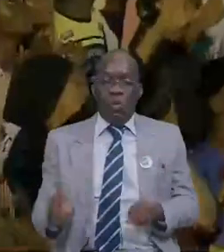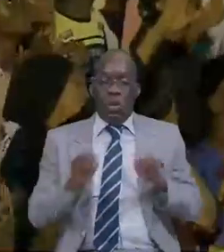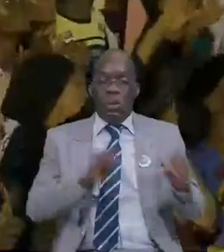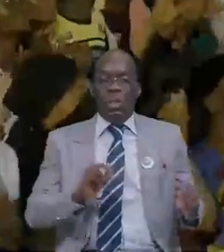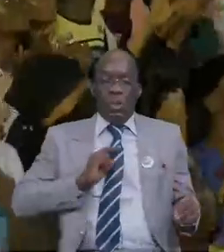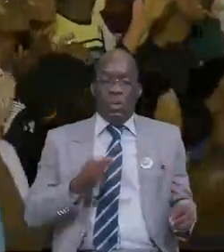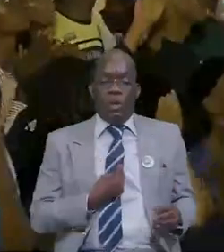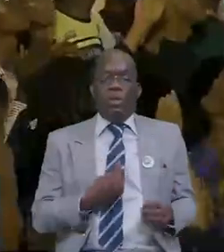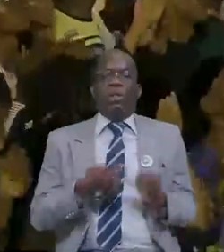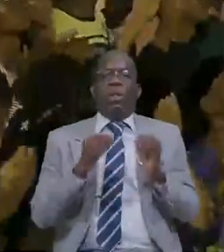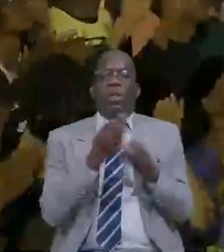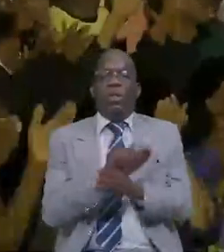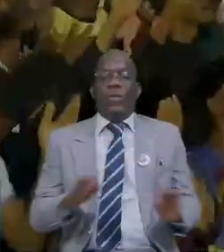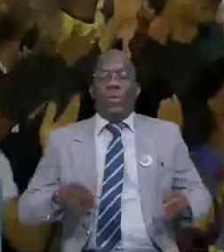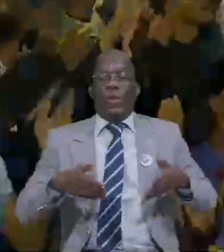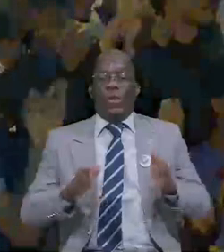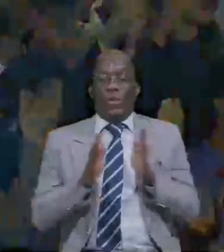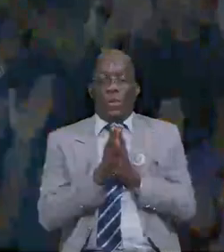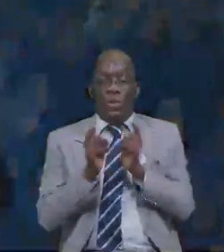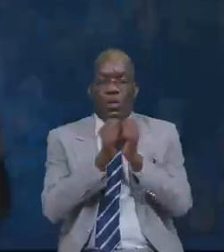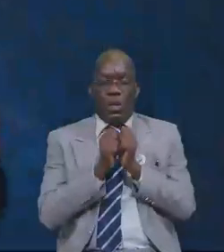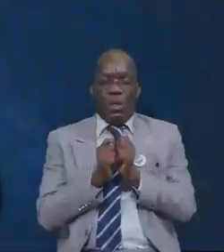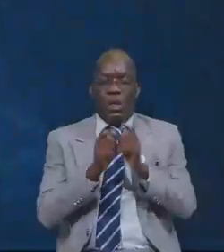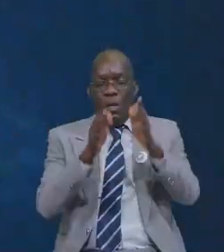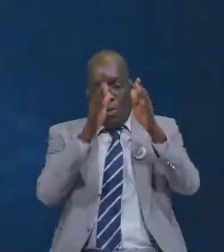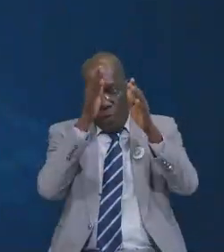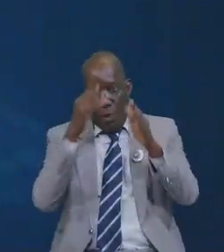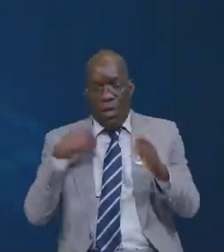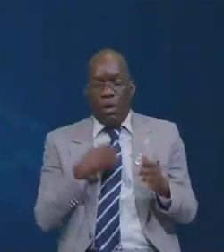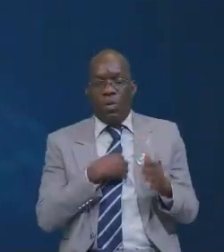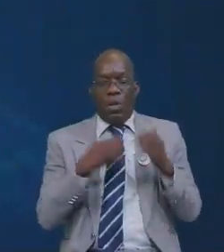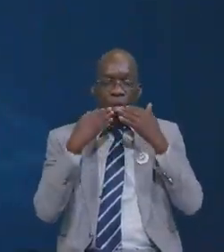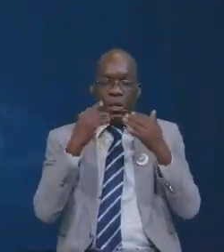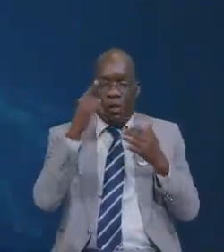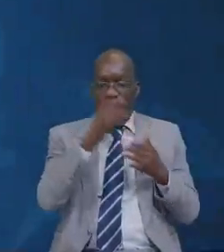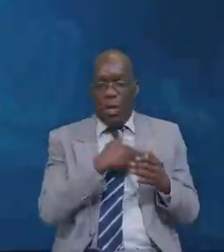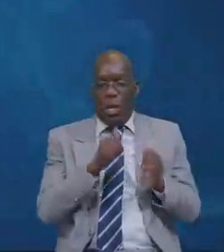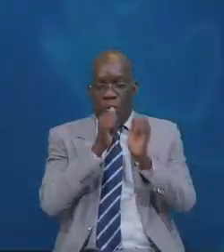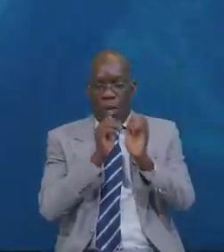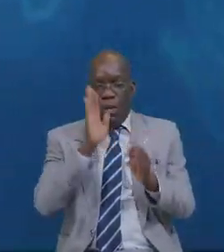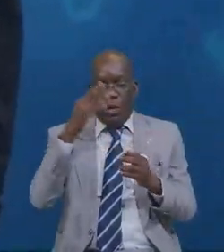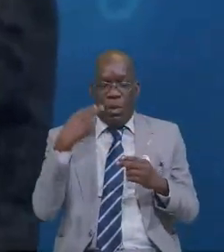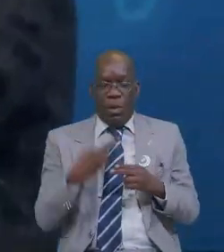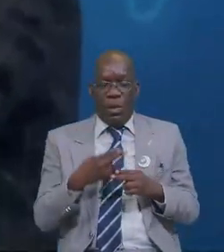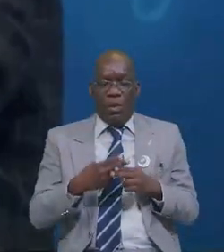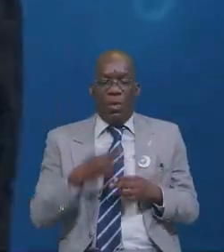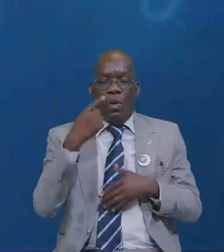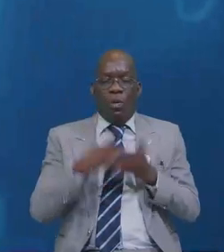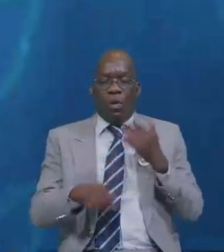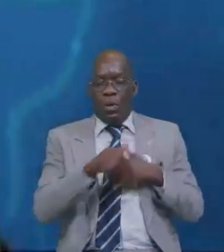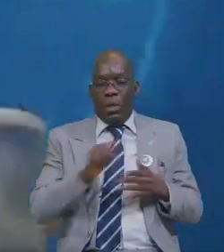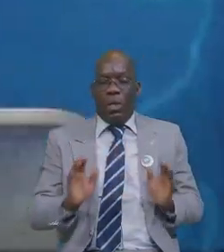affranchir. Prions ensemble. Père, nous te remercions, nous bénissons ton nom. Quel